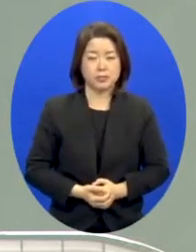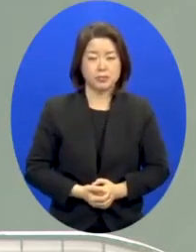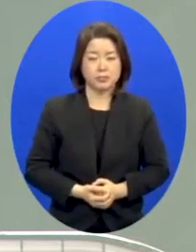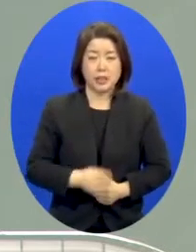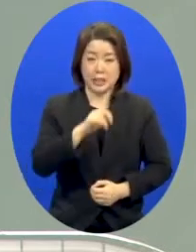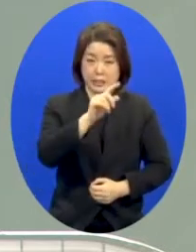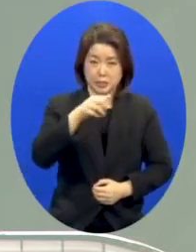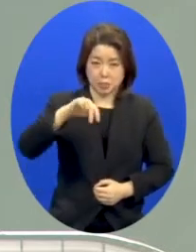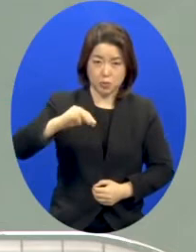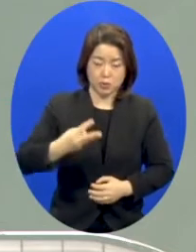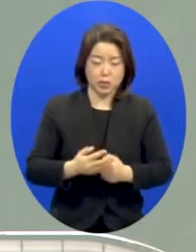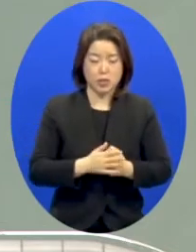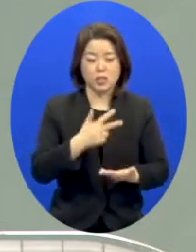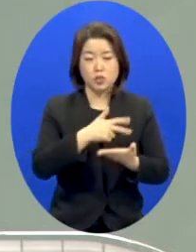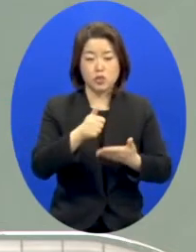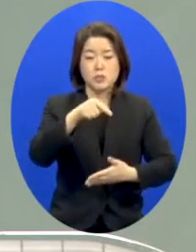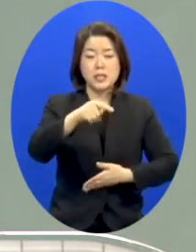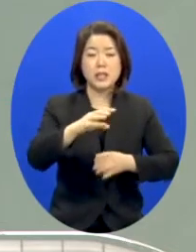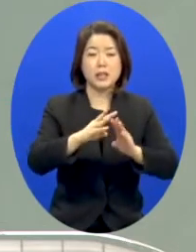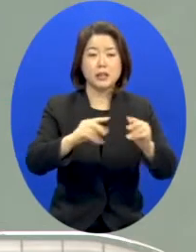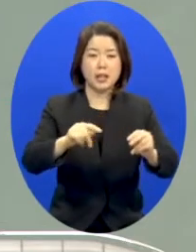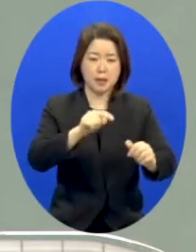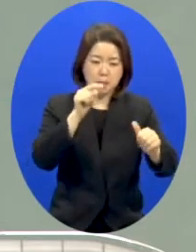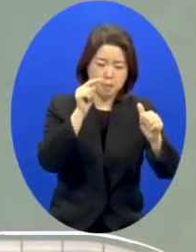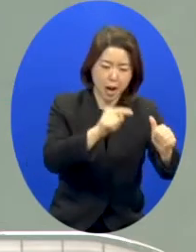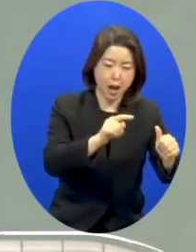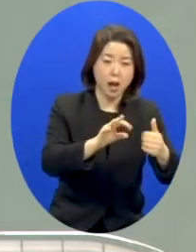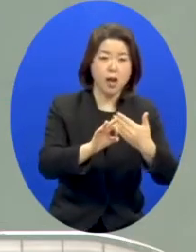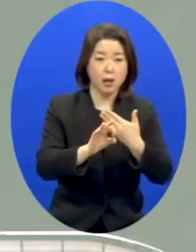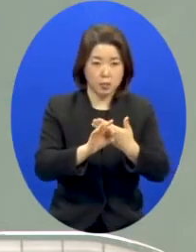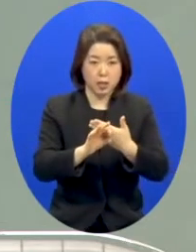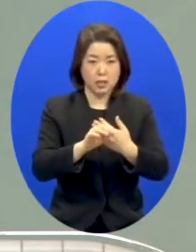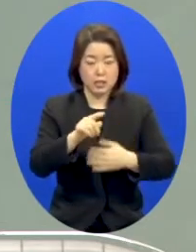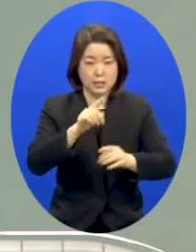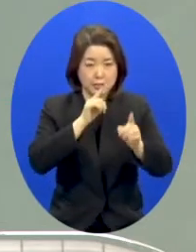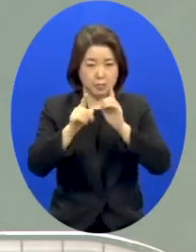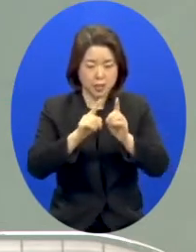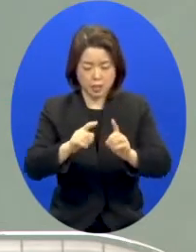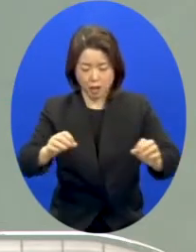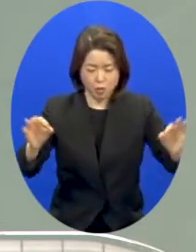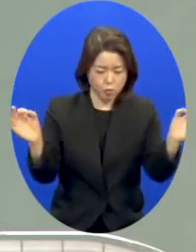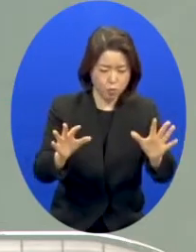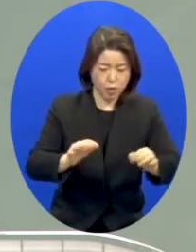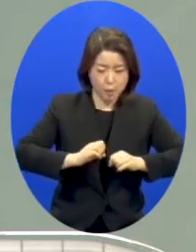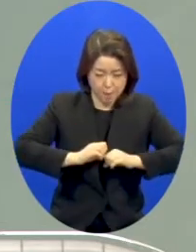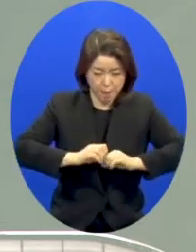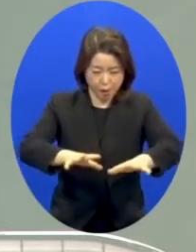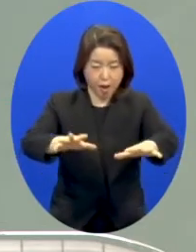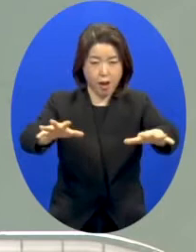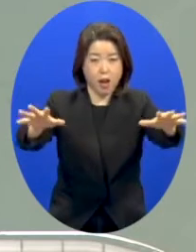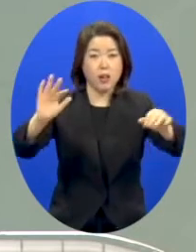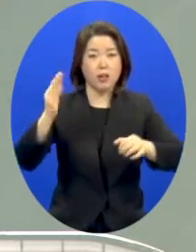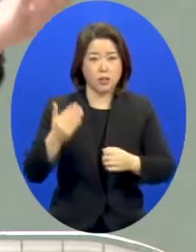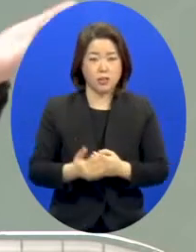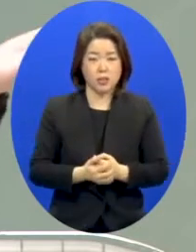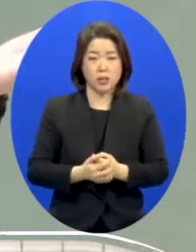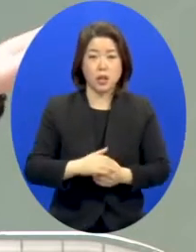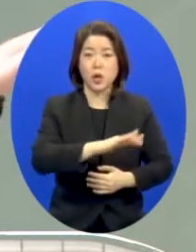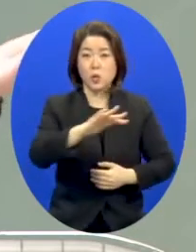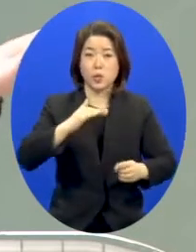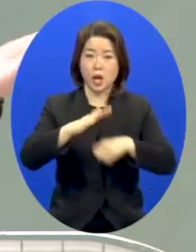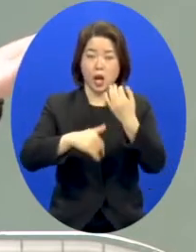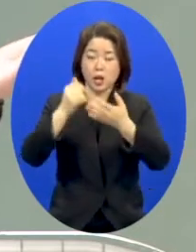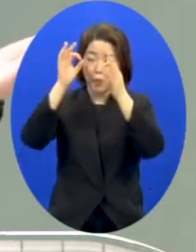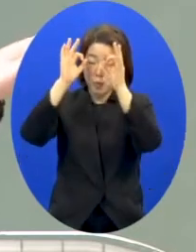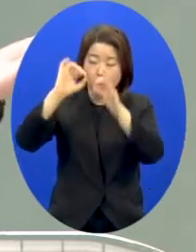15절에 주님이 이 땅에 명령만 내리시면 그 말씀이 순식간에 파 자다가 우리는 하나님을 볼